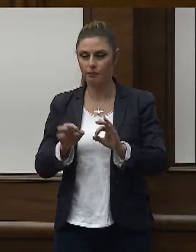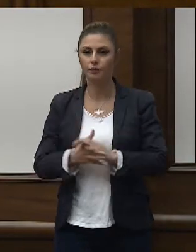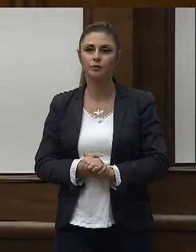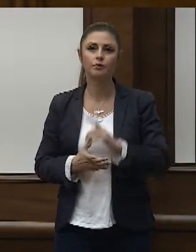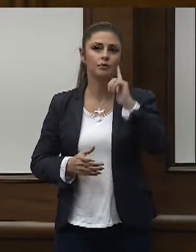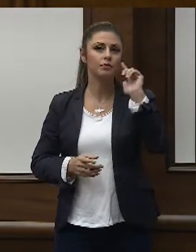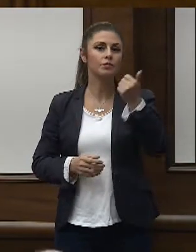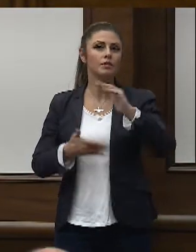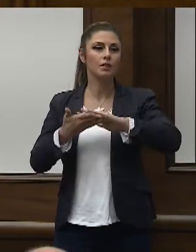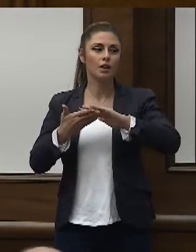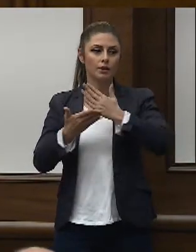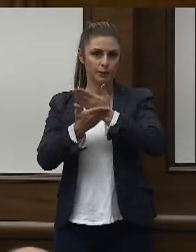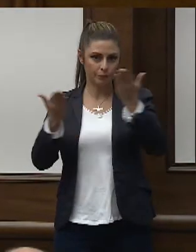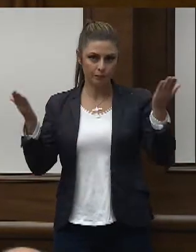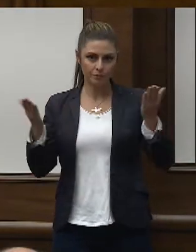Değerli arkadaşlar,